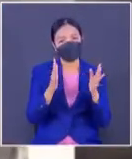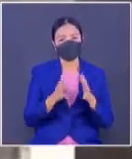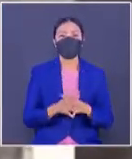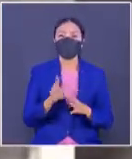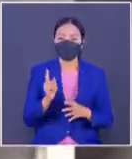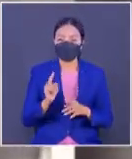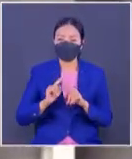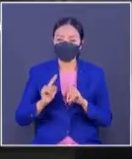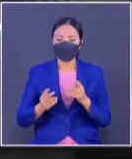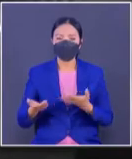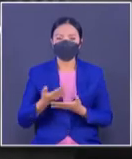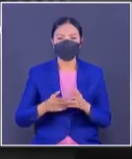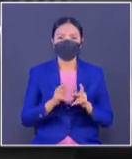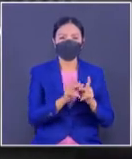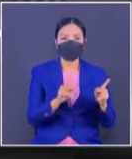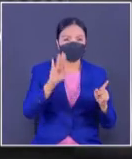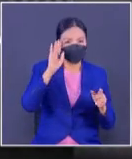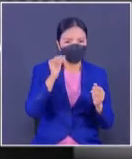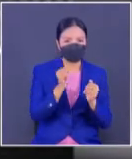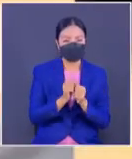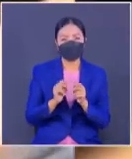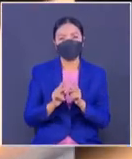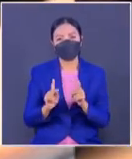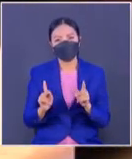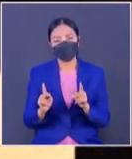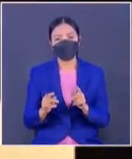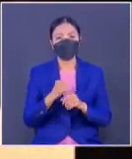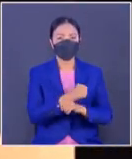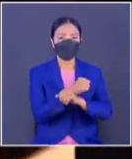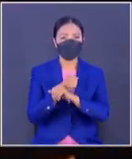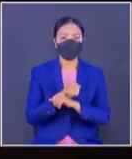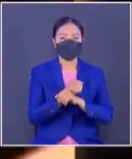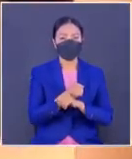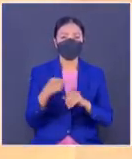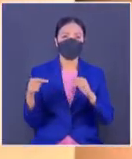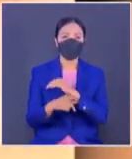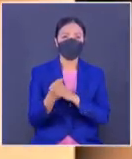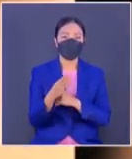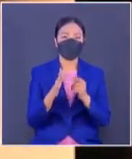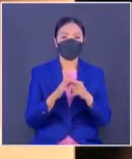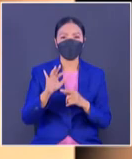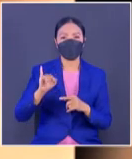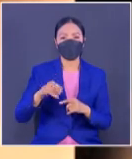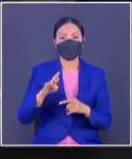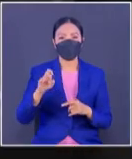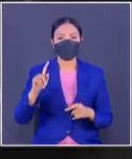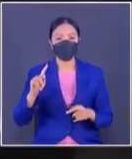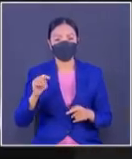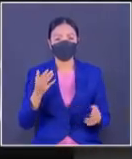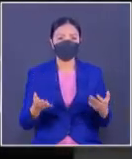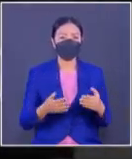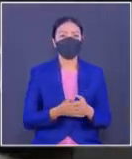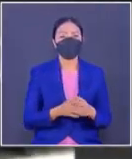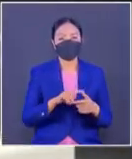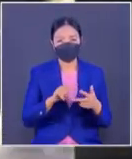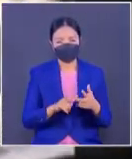ากนี้ต้องหารือร่วมกันระหว่างกรรมาธิการตำรวจกับกรรมาธิการการป้องกันและปราบปรามการทุจริตและประพฤติมิชอบแล้วก็รวมไปถึงกรรมาธิ